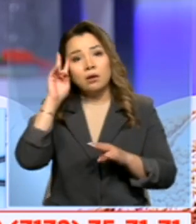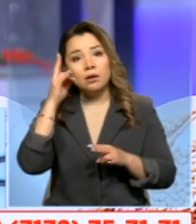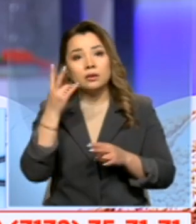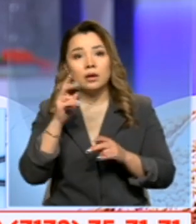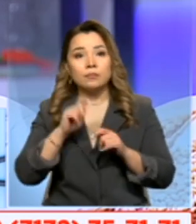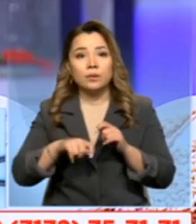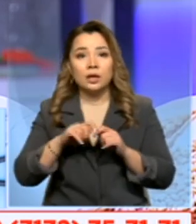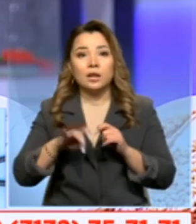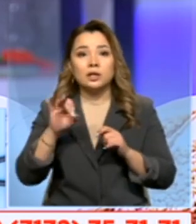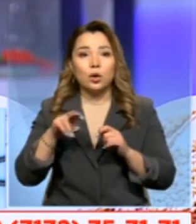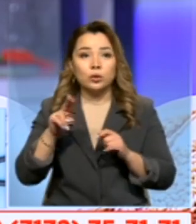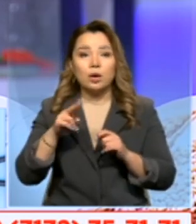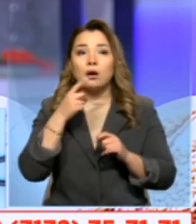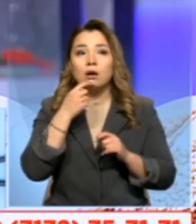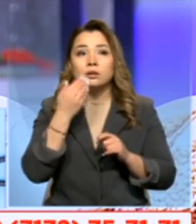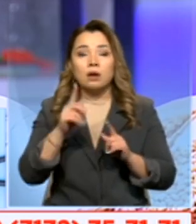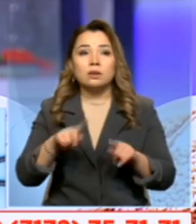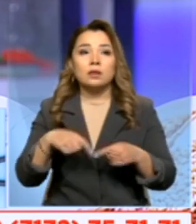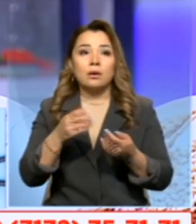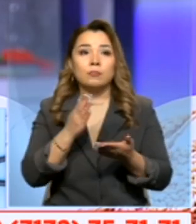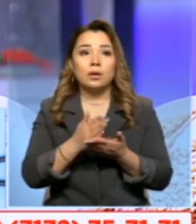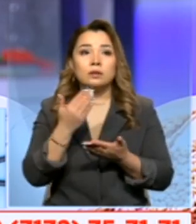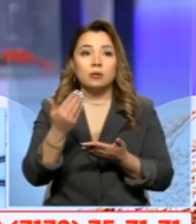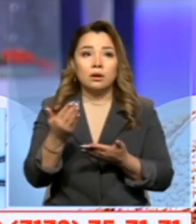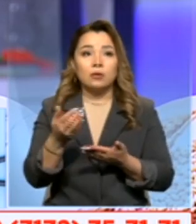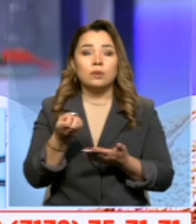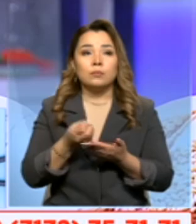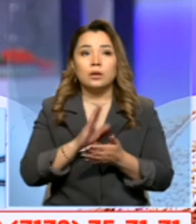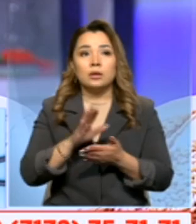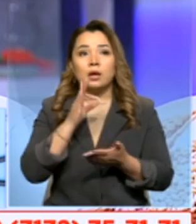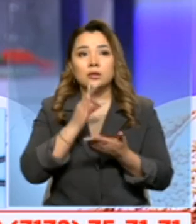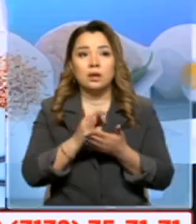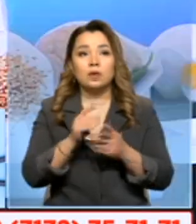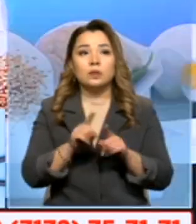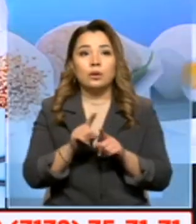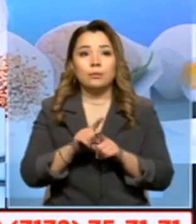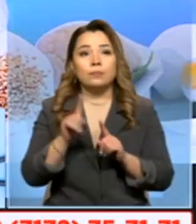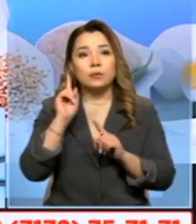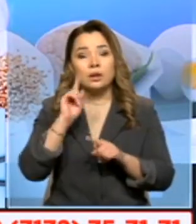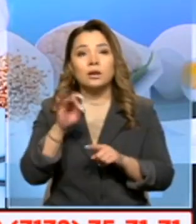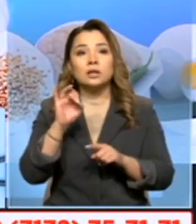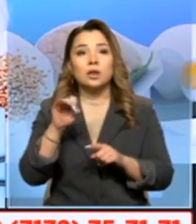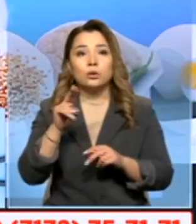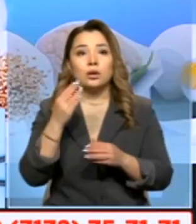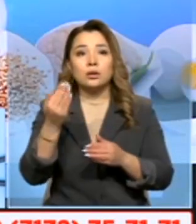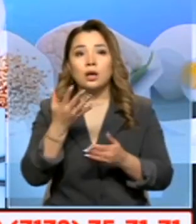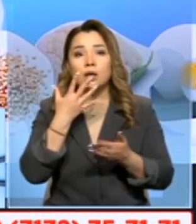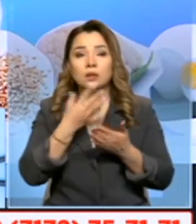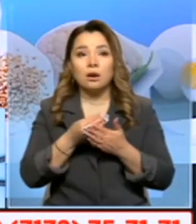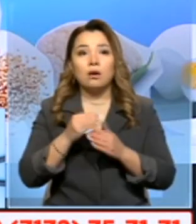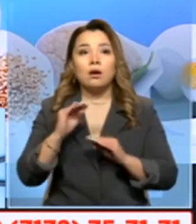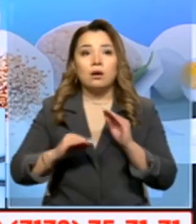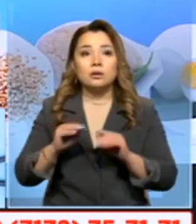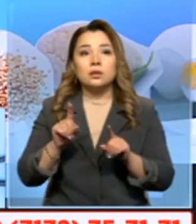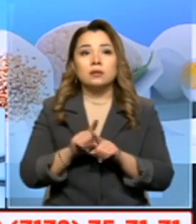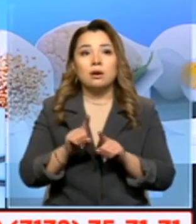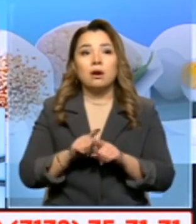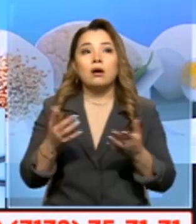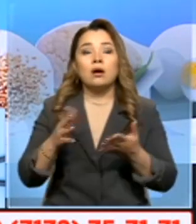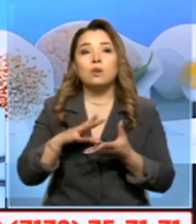йод тапсырасыз, немесе қаныңызды тапсырасыз. Ол өте қымбат емес анализ. Зато біз білеміз, сіздің йодтың ағзада